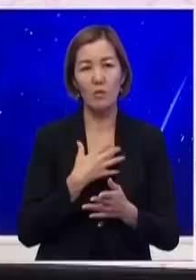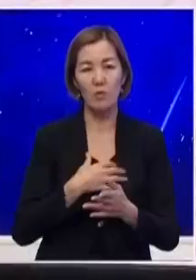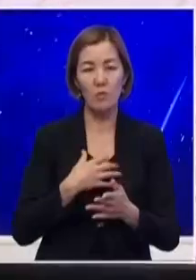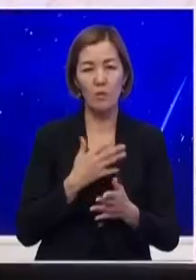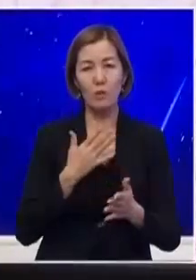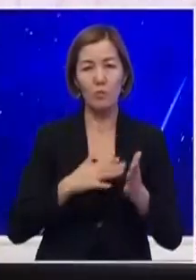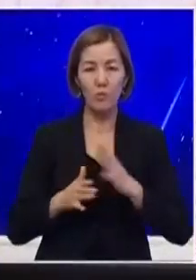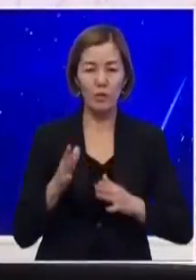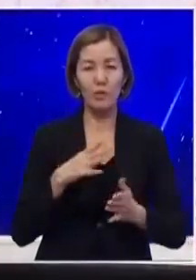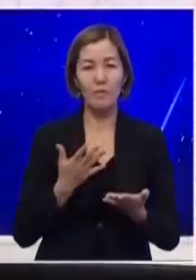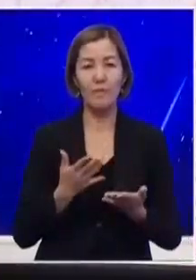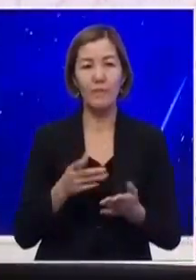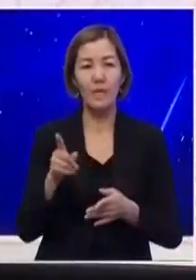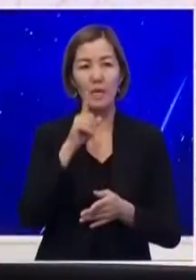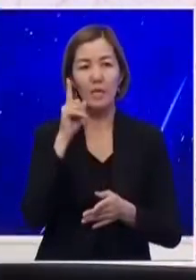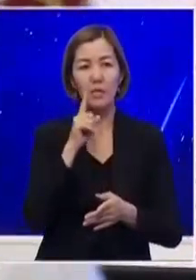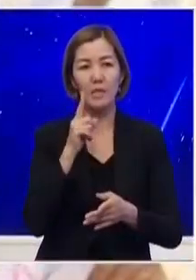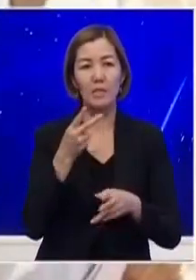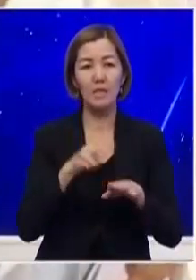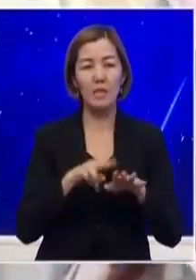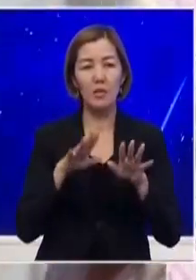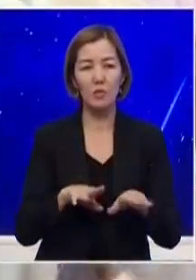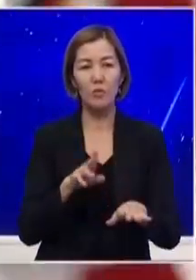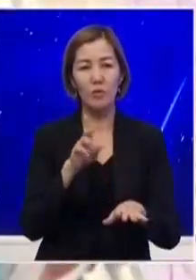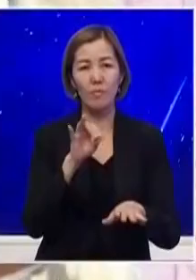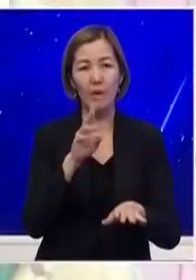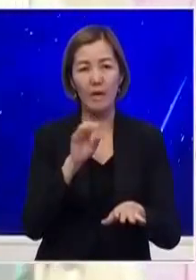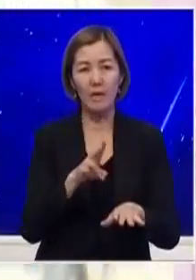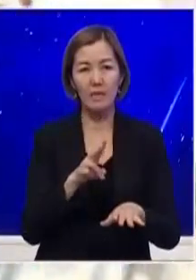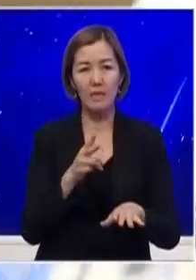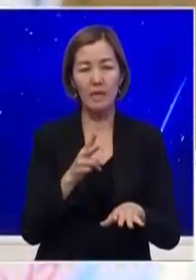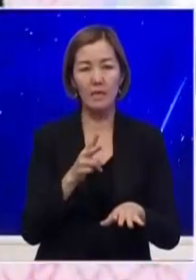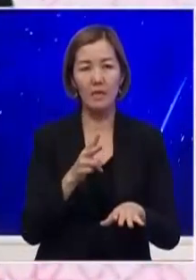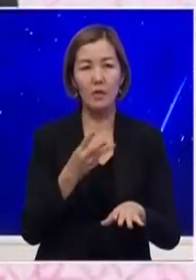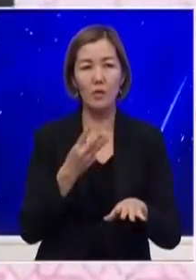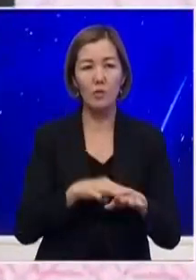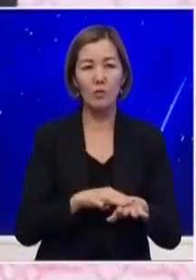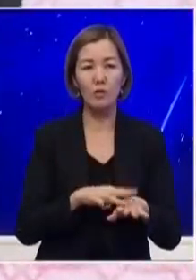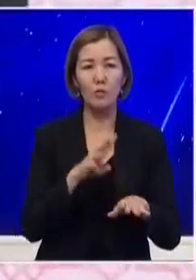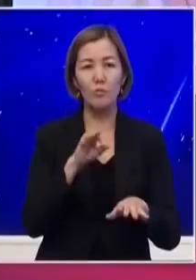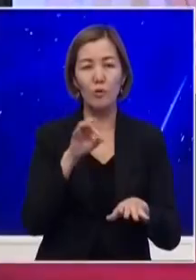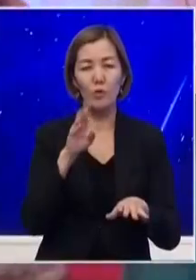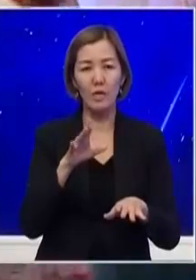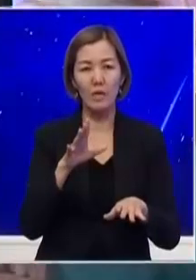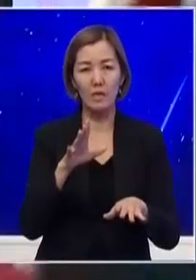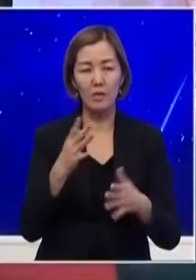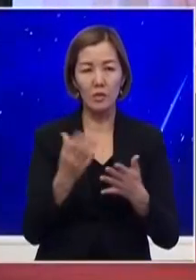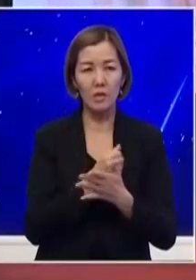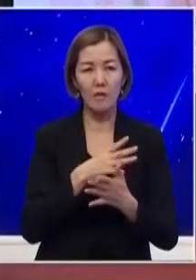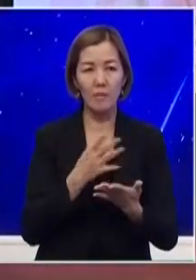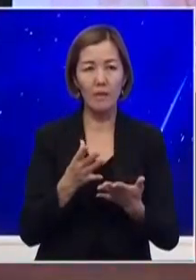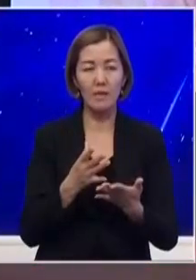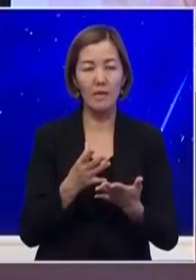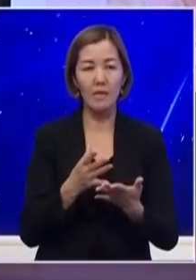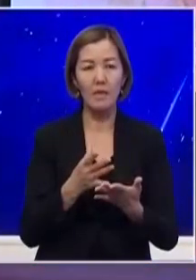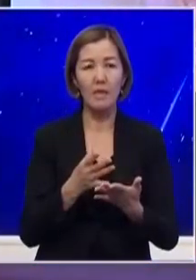қуаныштымын. Жас ақындар жарысында екінші орынды Бақыт Қалибек қанжығаласа, үшінші орын Мұхтар Күмісбекке бұйырды. Аталмыш байқауда жауһар жырларын